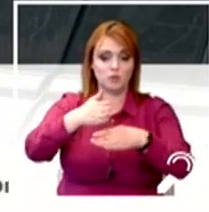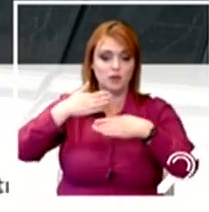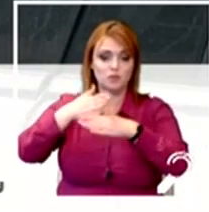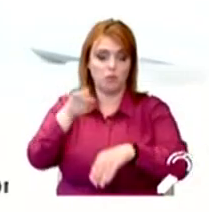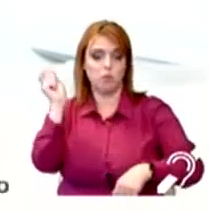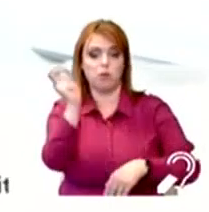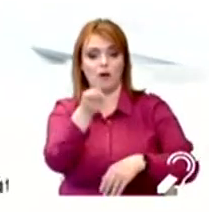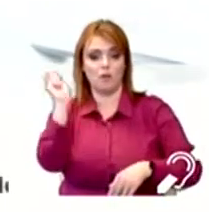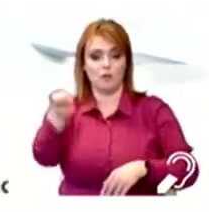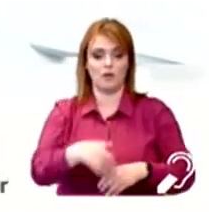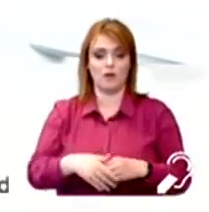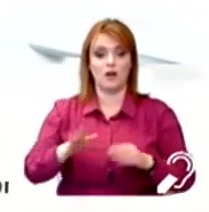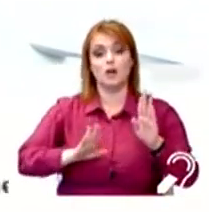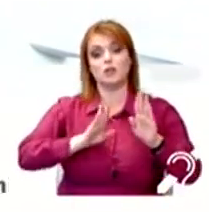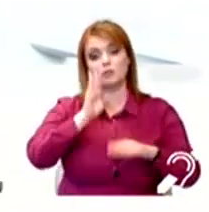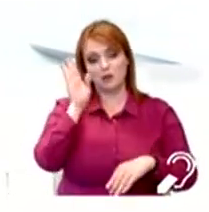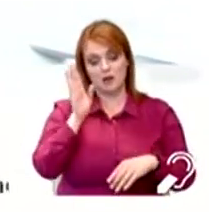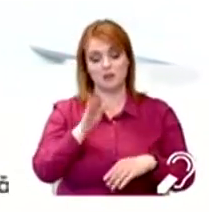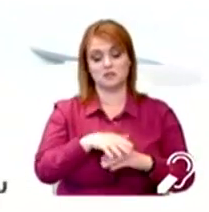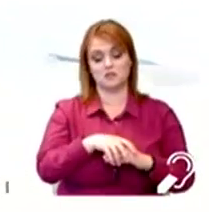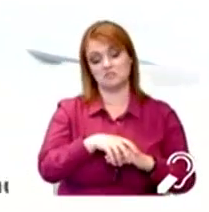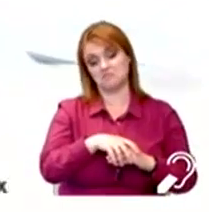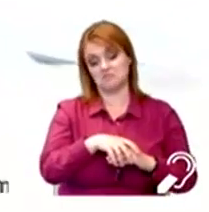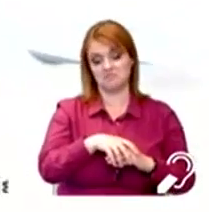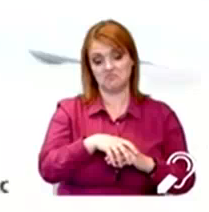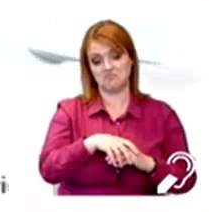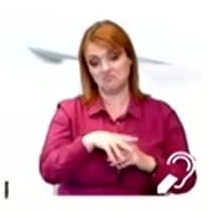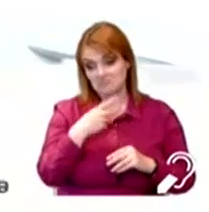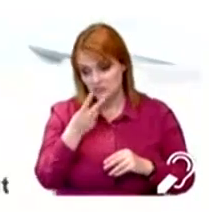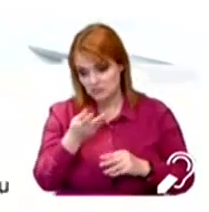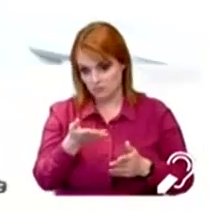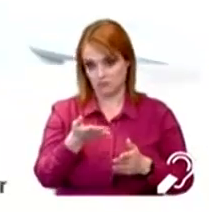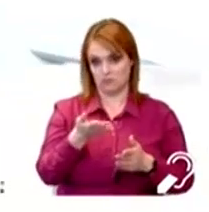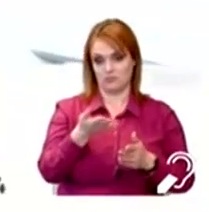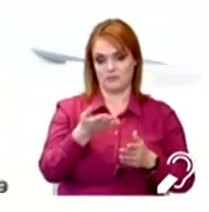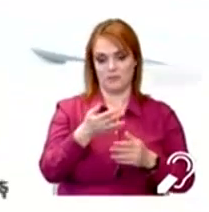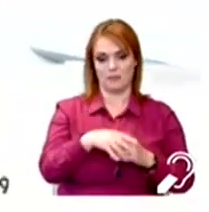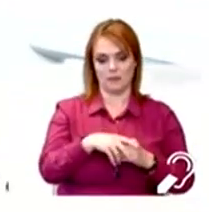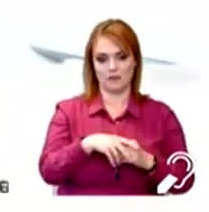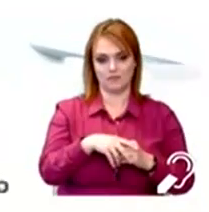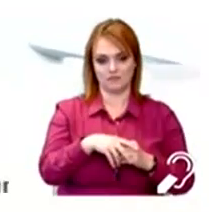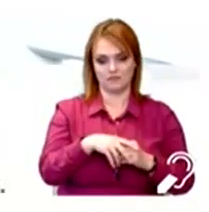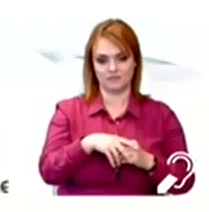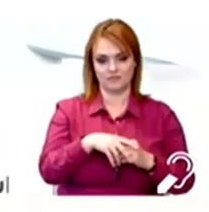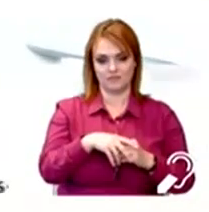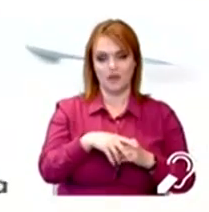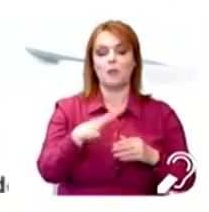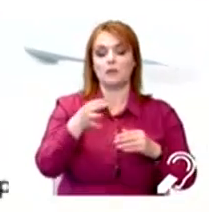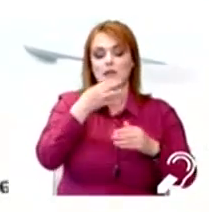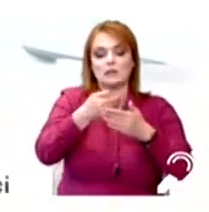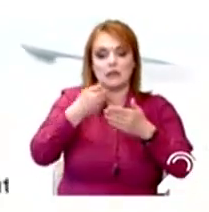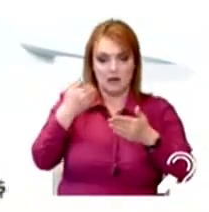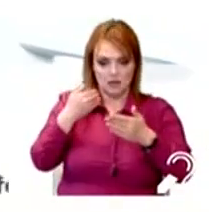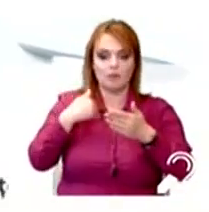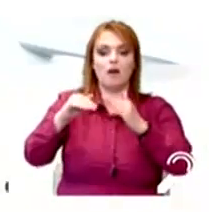un ciocan. Dimineața m-am uitat pe grupa blocului și acolo era scris, era